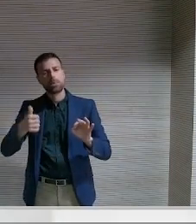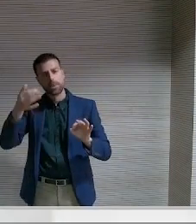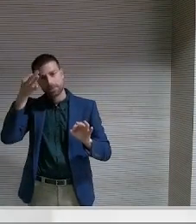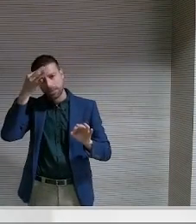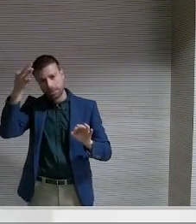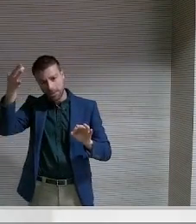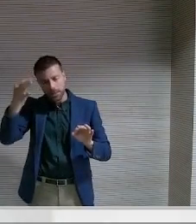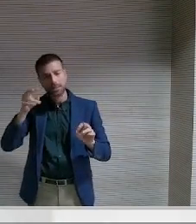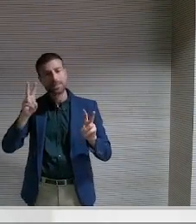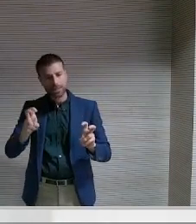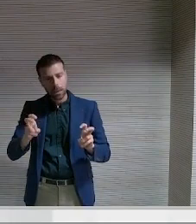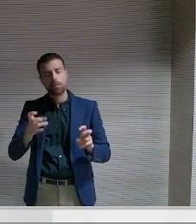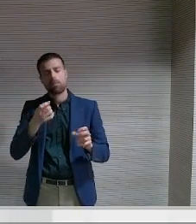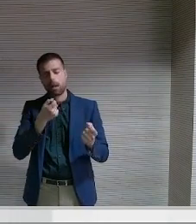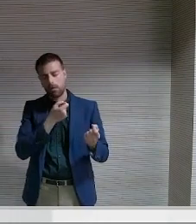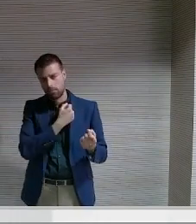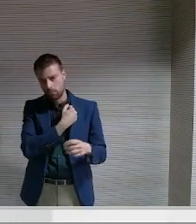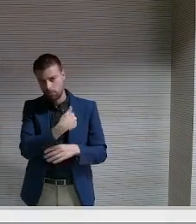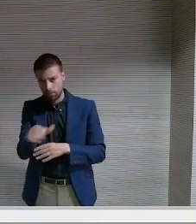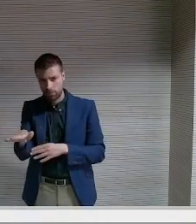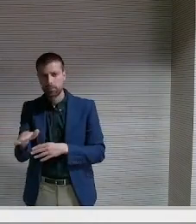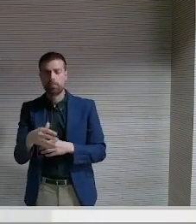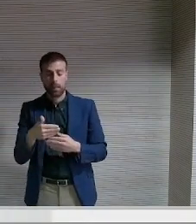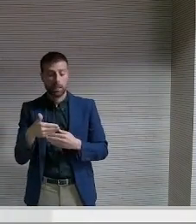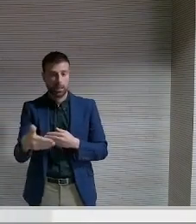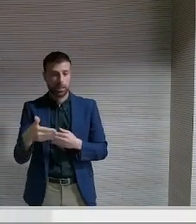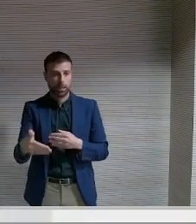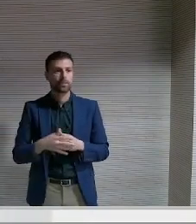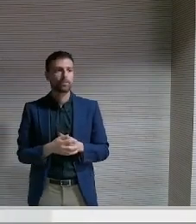podem facilitar en breu.